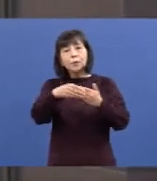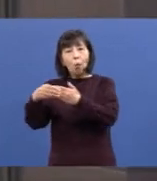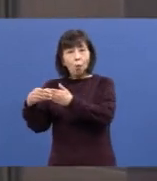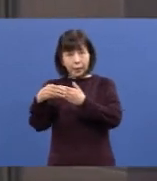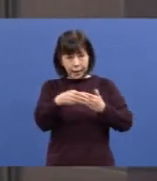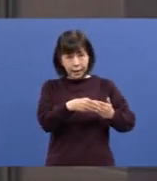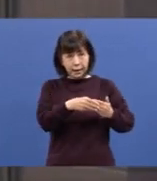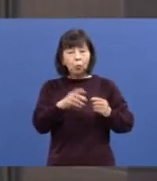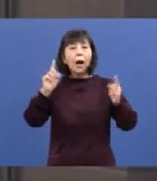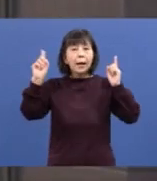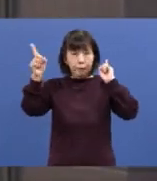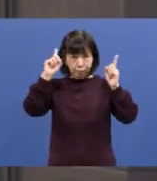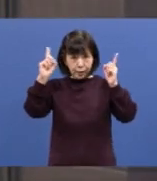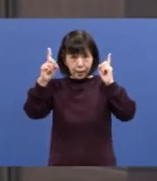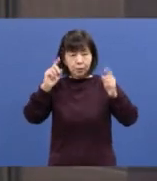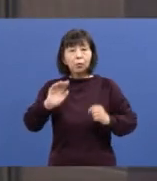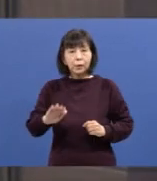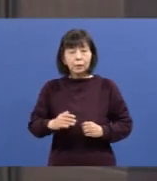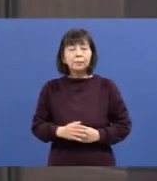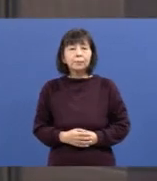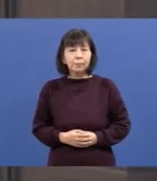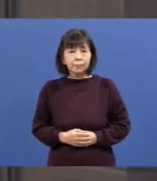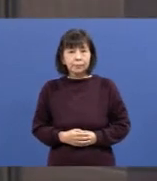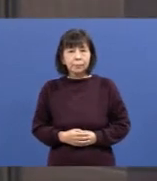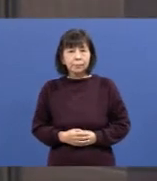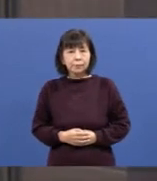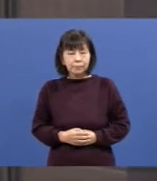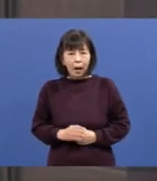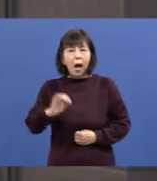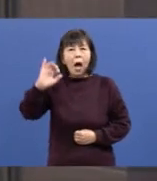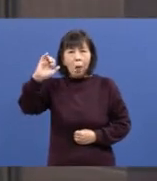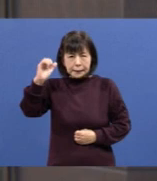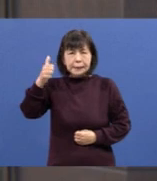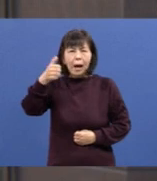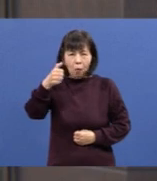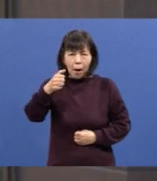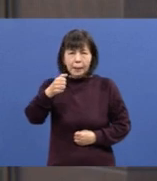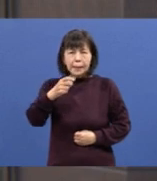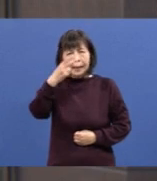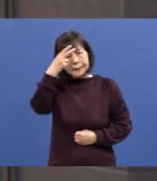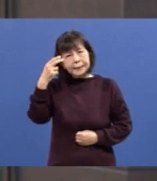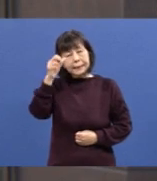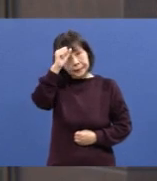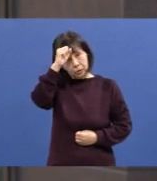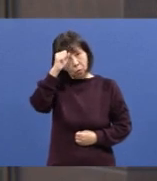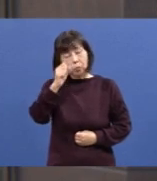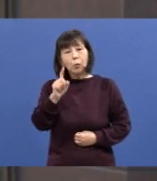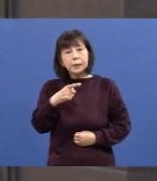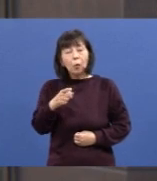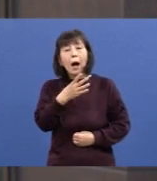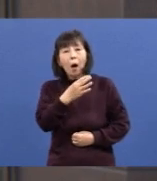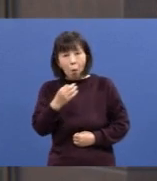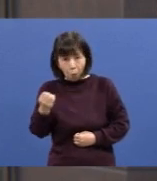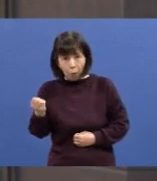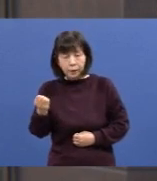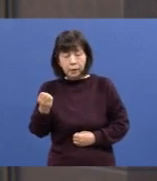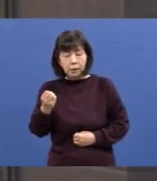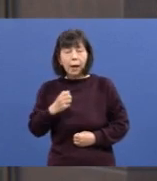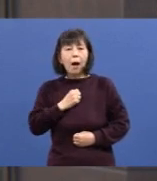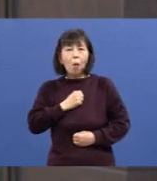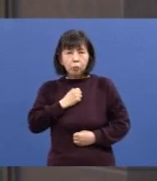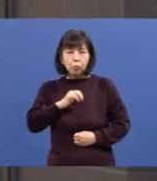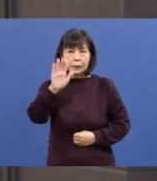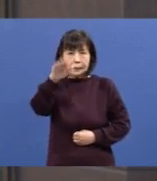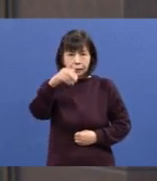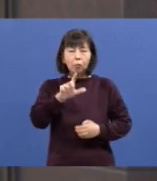ーションですね。利用者さん認知症の方が多いんですけれども、やっぱ入浴にお誘いするとき